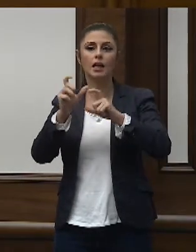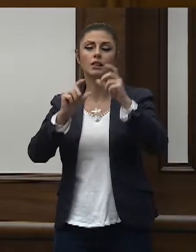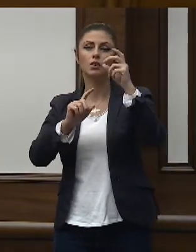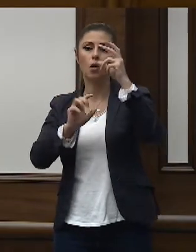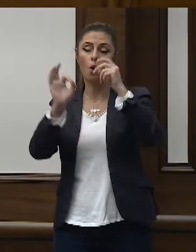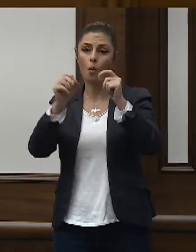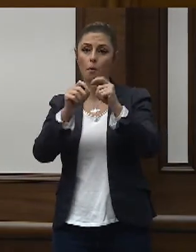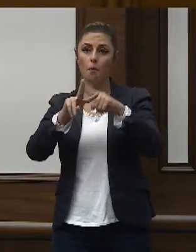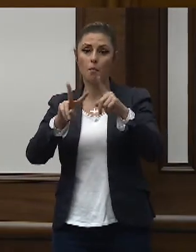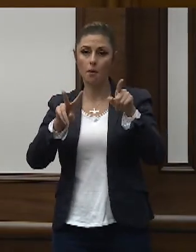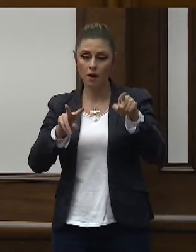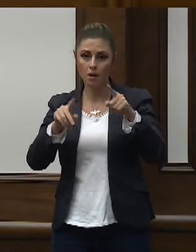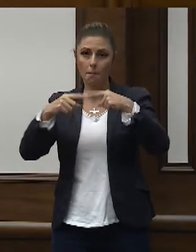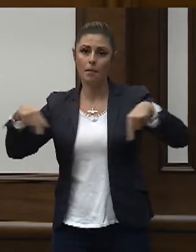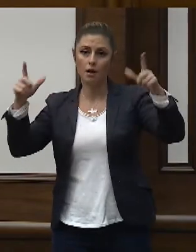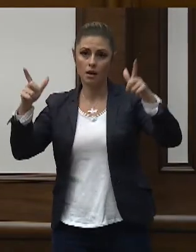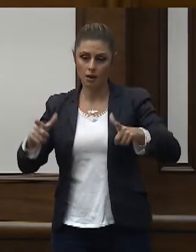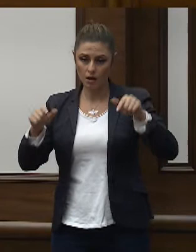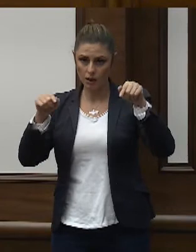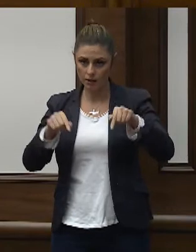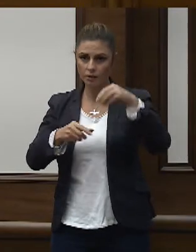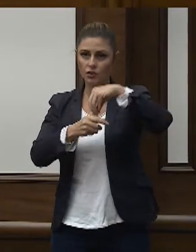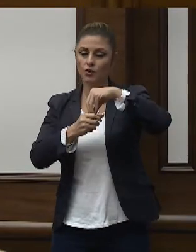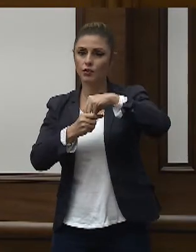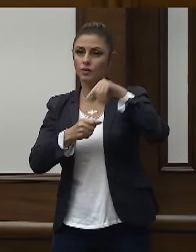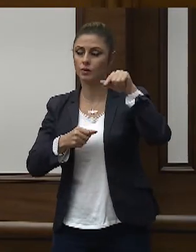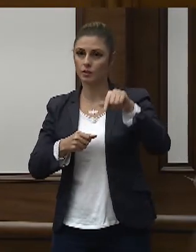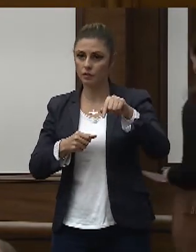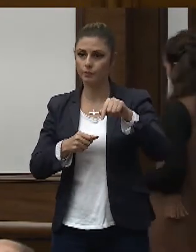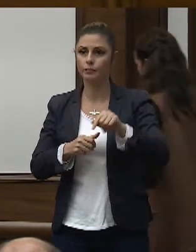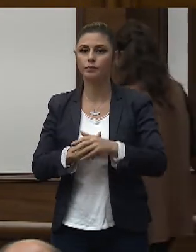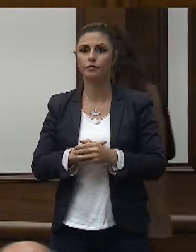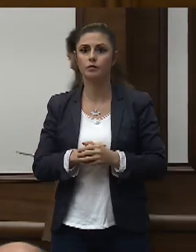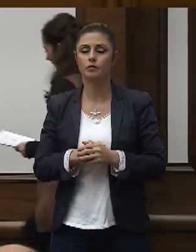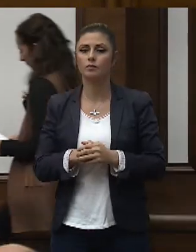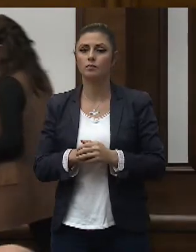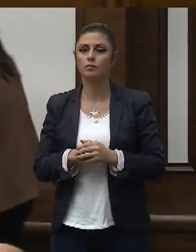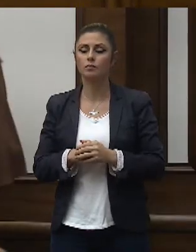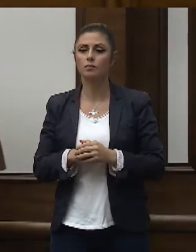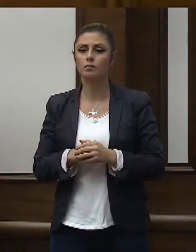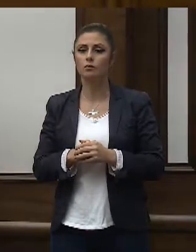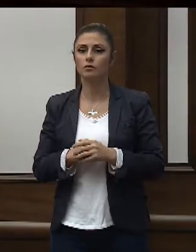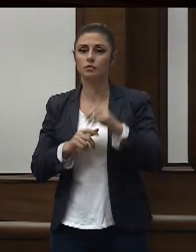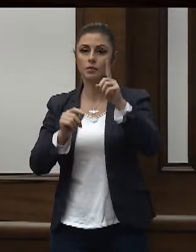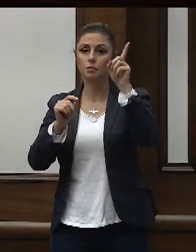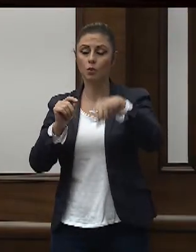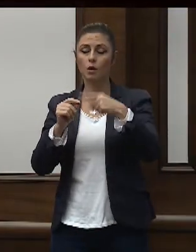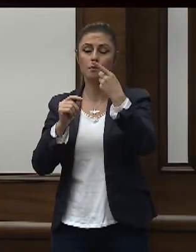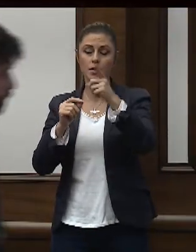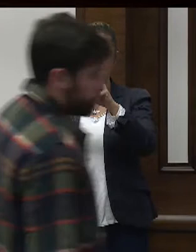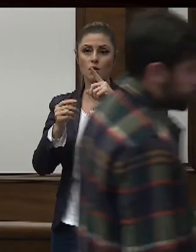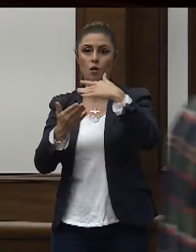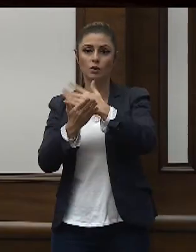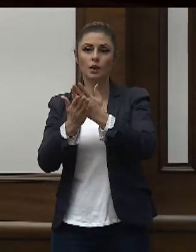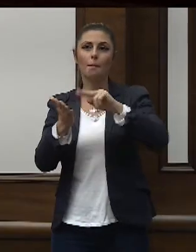Mahallesi 3465, 3645 ve 3638 parsellere ilişkin 1/1000 ölçekli plan değişikliği